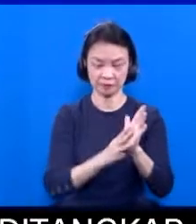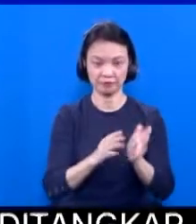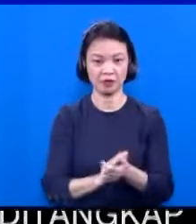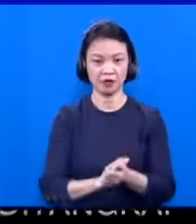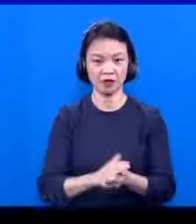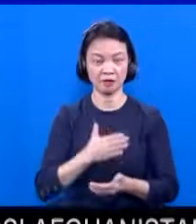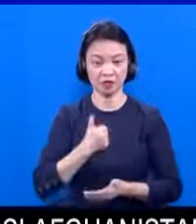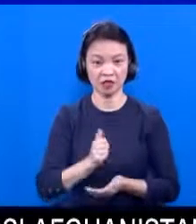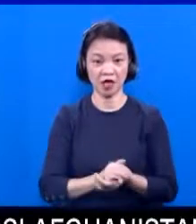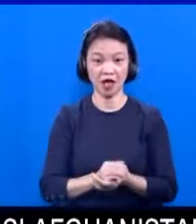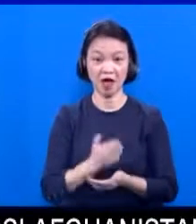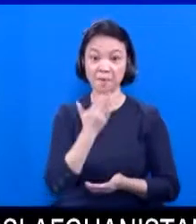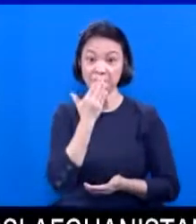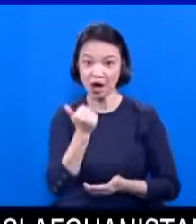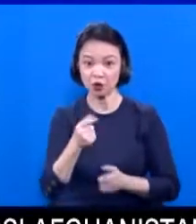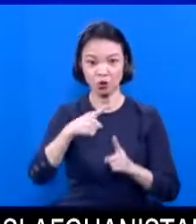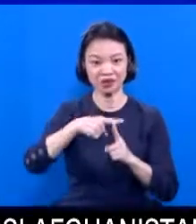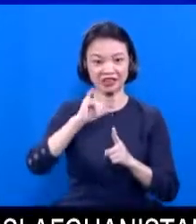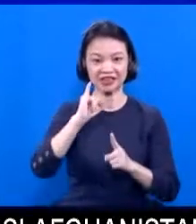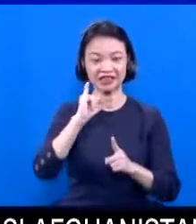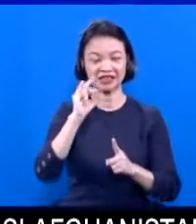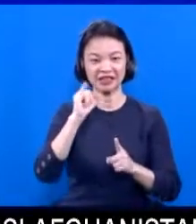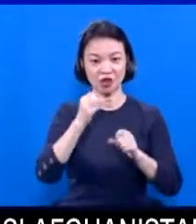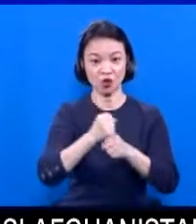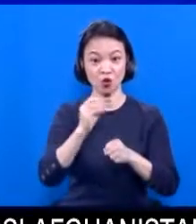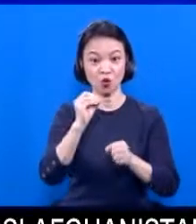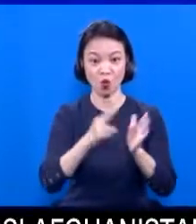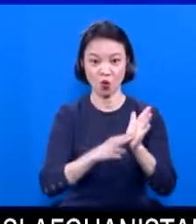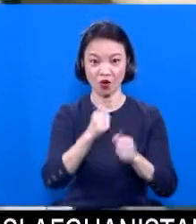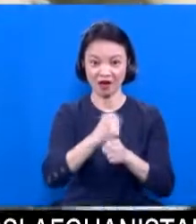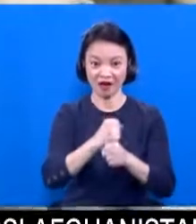madu trigona asli langsung dari sarangnya.